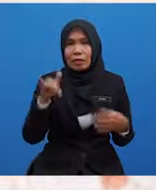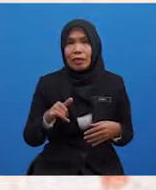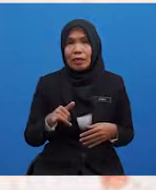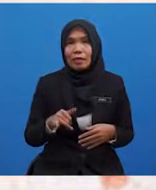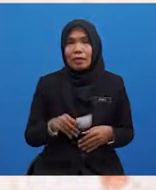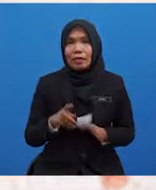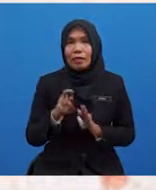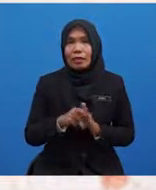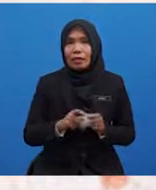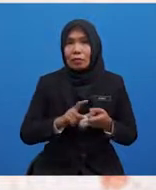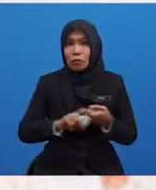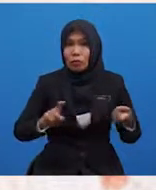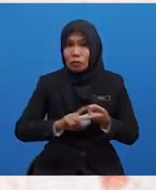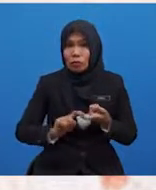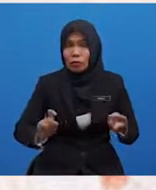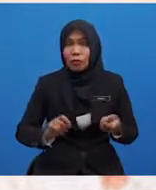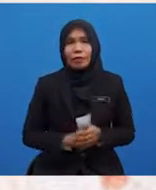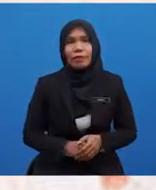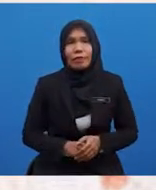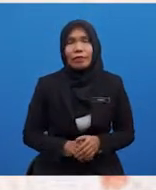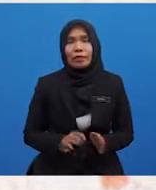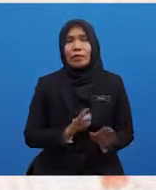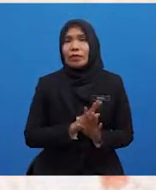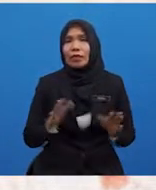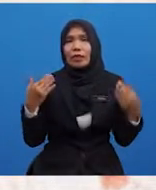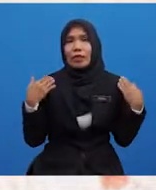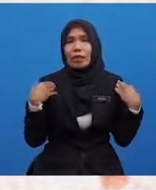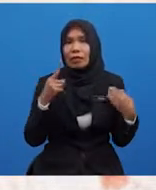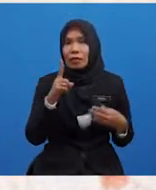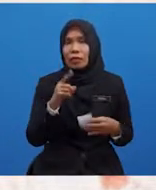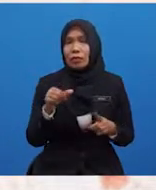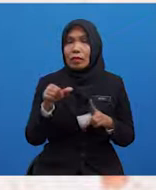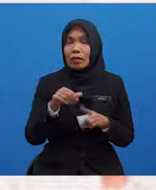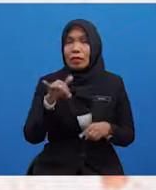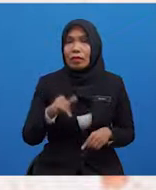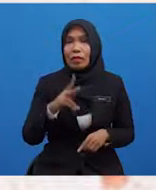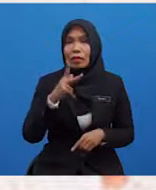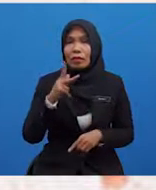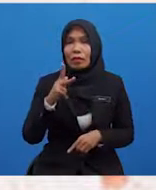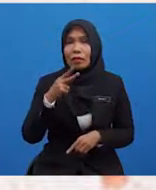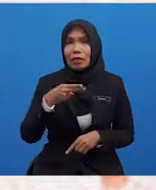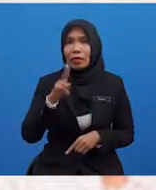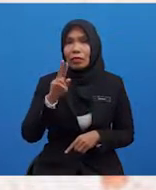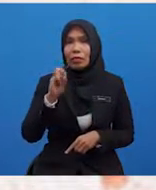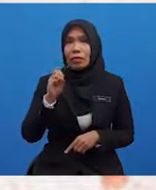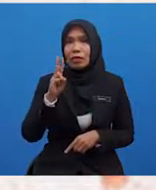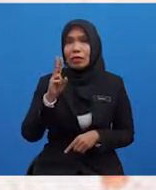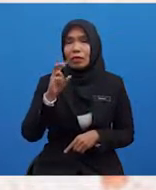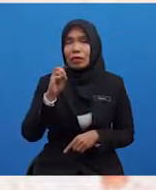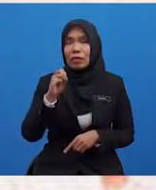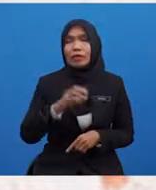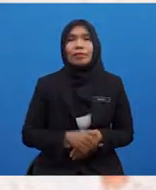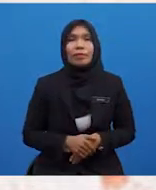terputus-putus. Tidak ada satu arah yang khusus. Carta alih seperti ini